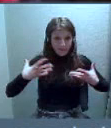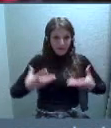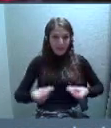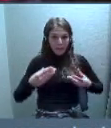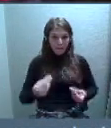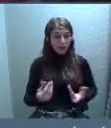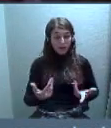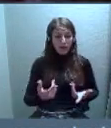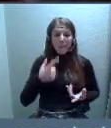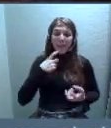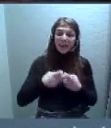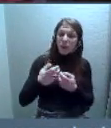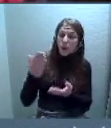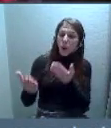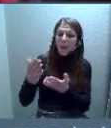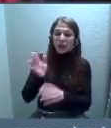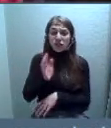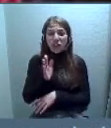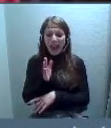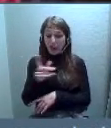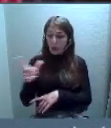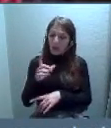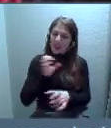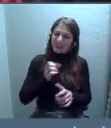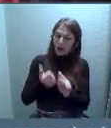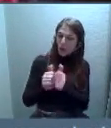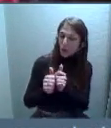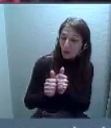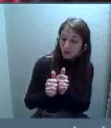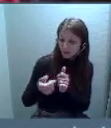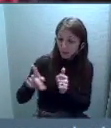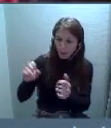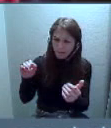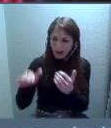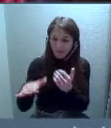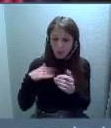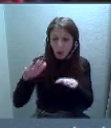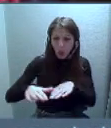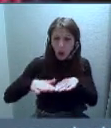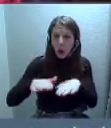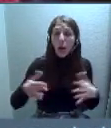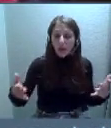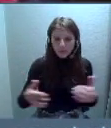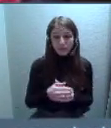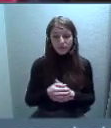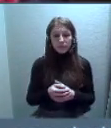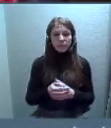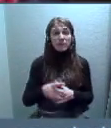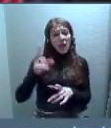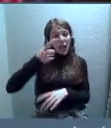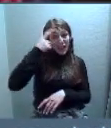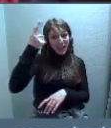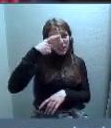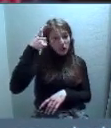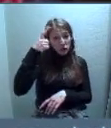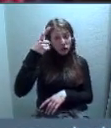qu'un petit chien ou même qu'un chat, il saute moins haut qu'un chat. Et si on ne fait pas marcher notre intelligence pour